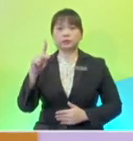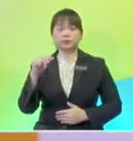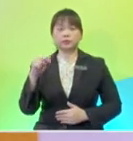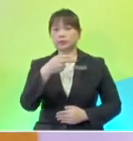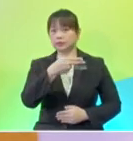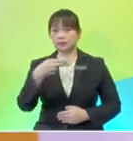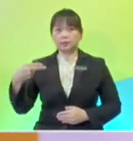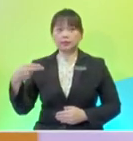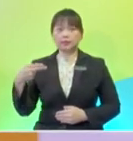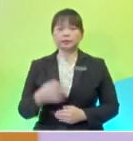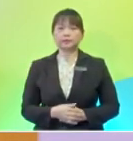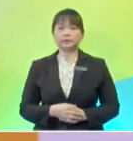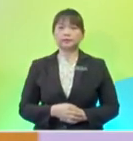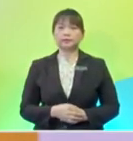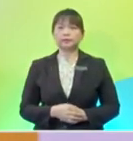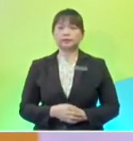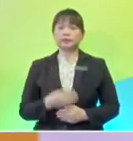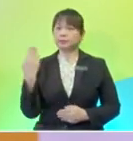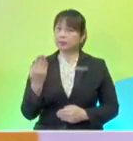terjadi pada silinder